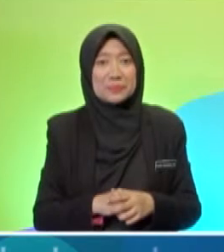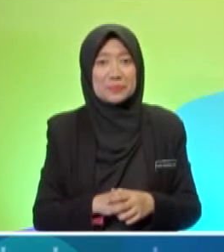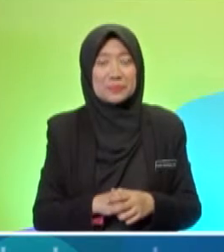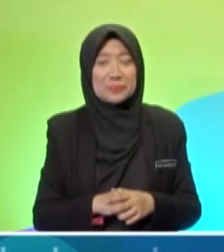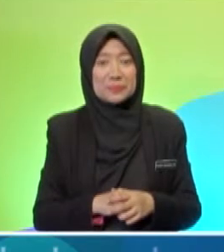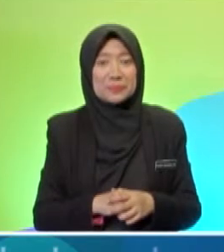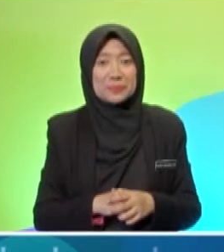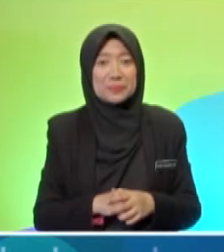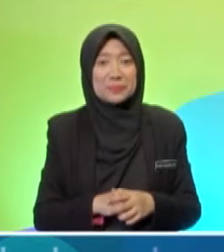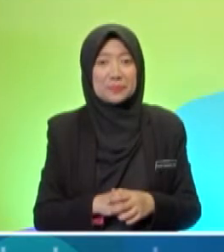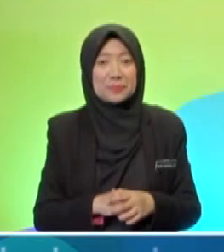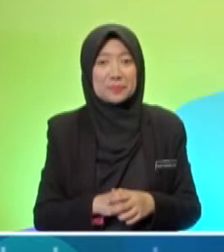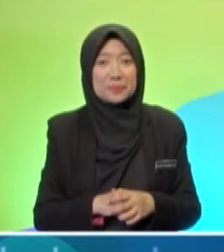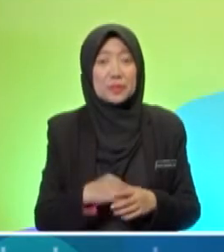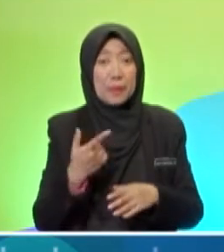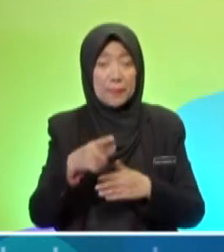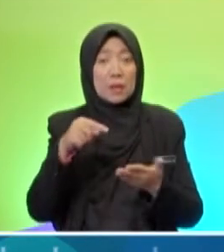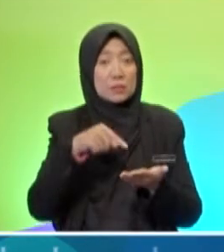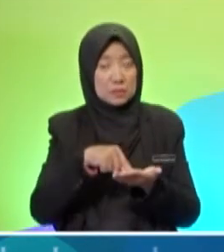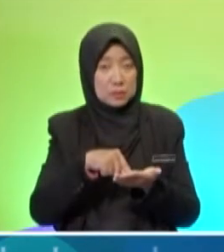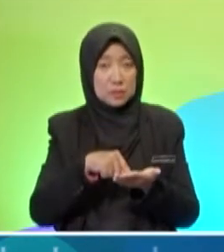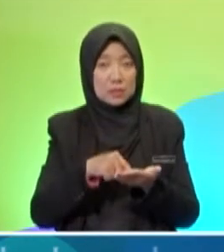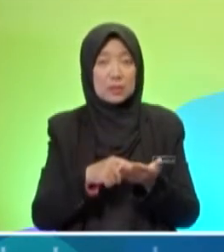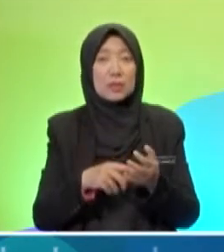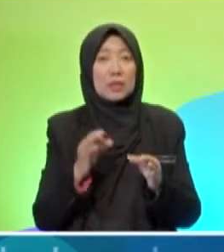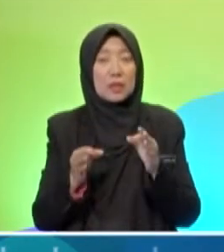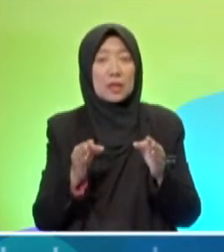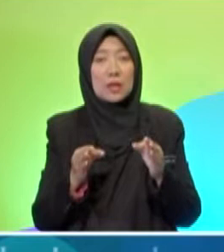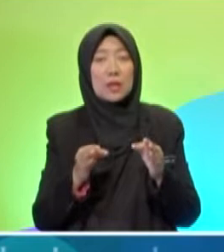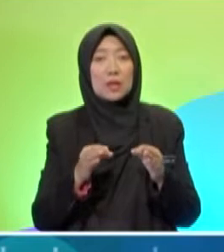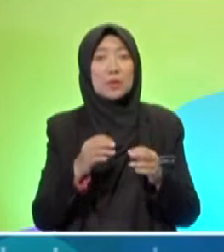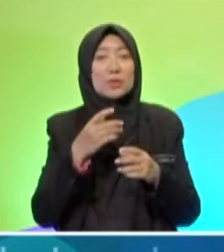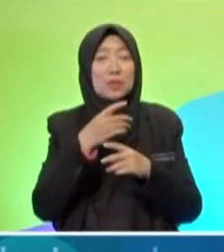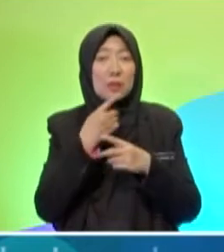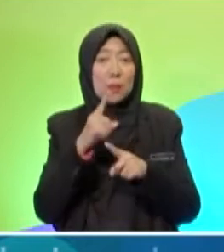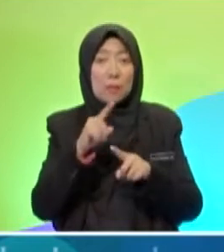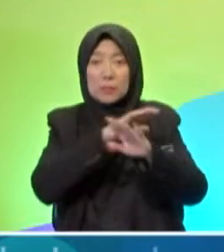kecil-kecil kalau sebut tidak jangan senyum-senyum